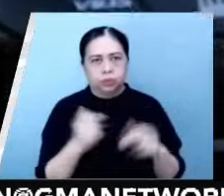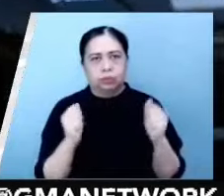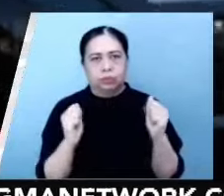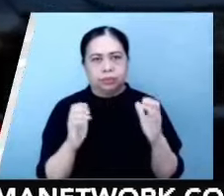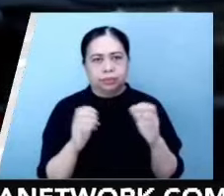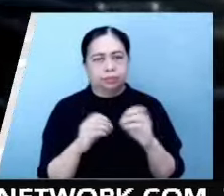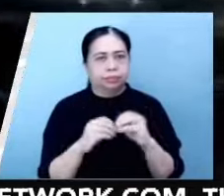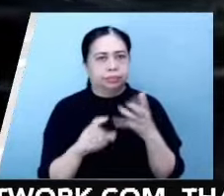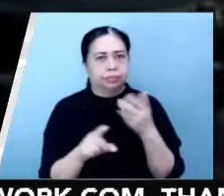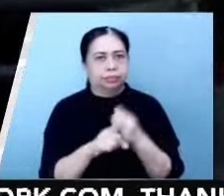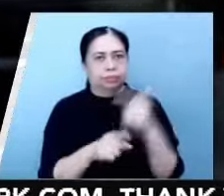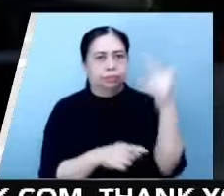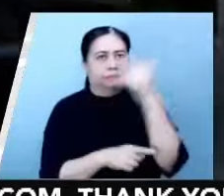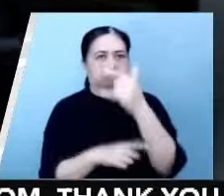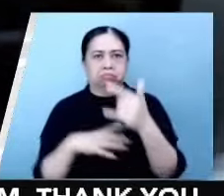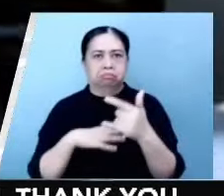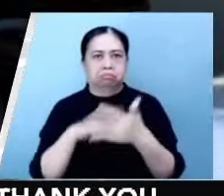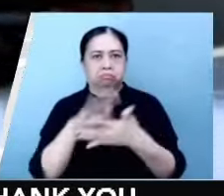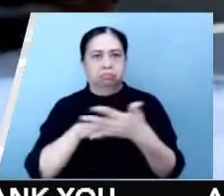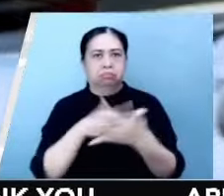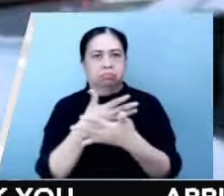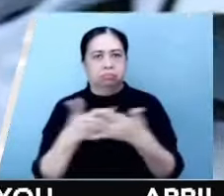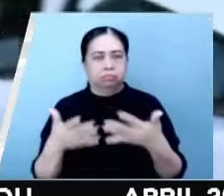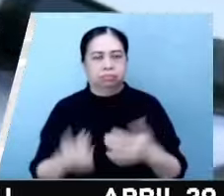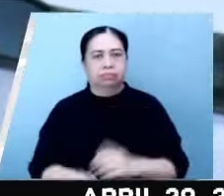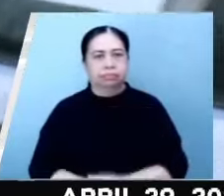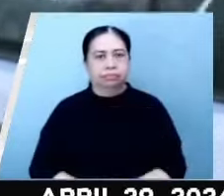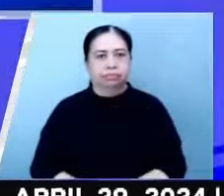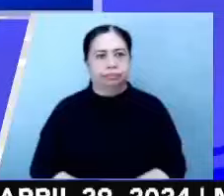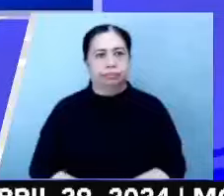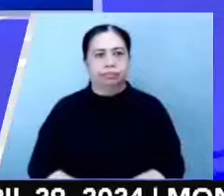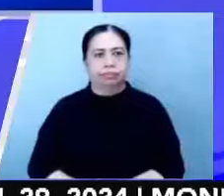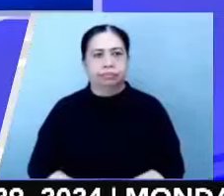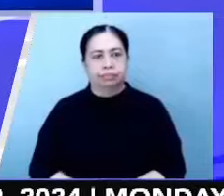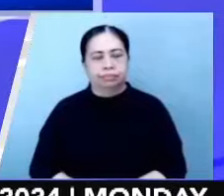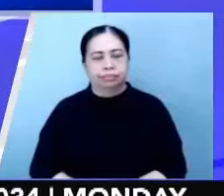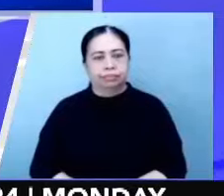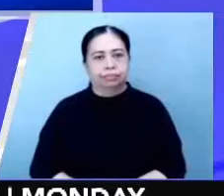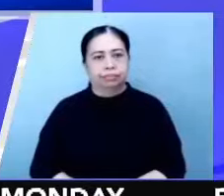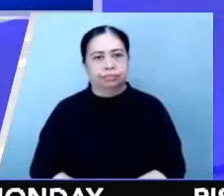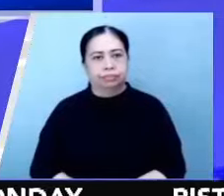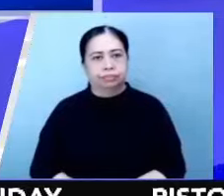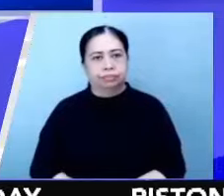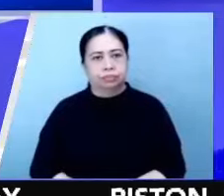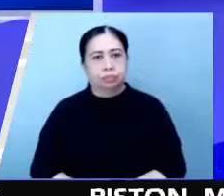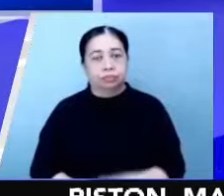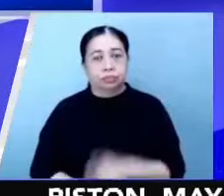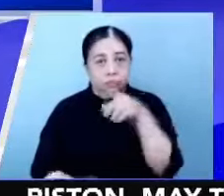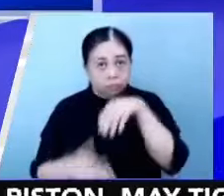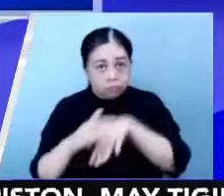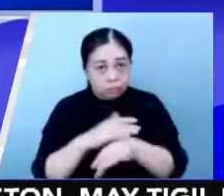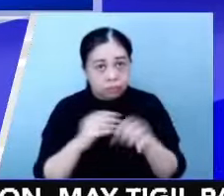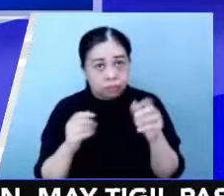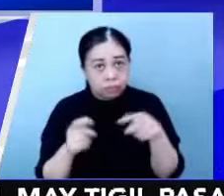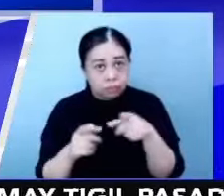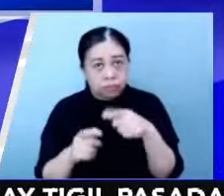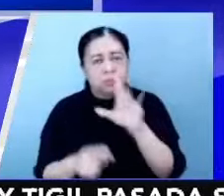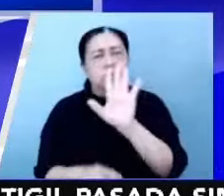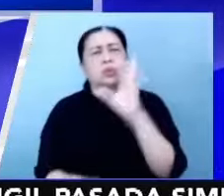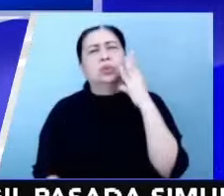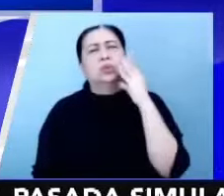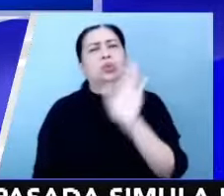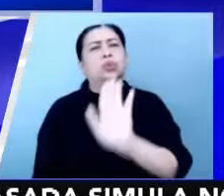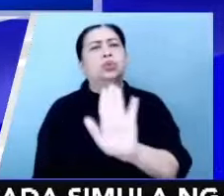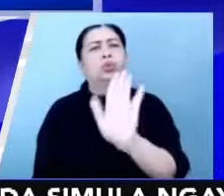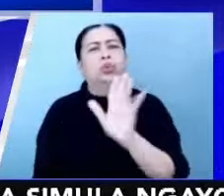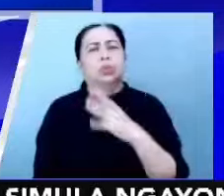sa kabuuan ng NAIA. Ivan? Jomer, nakapasok ka sa airport kanina. Ikaw, personal, ano yung naging pakiramdam mo? Medyo